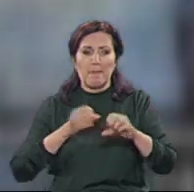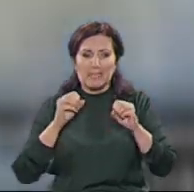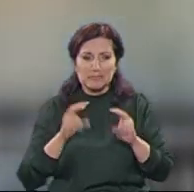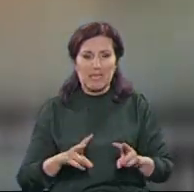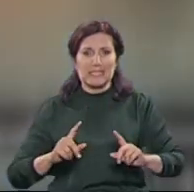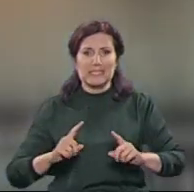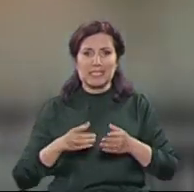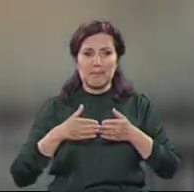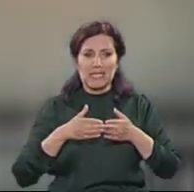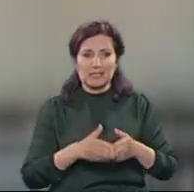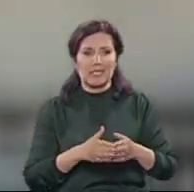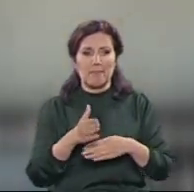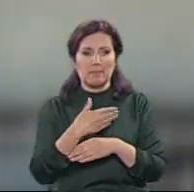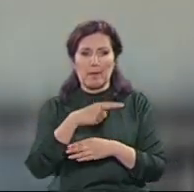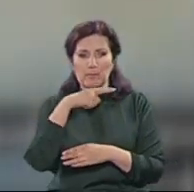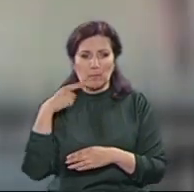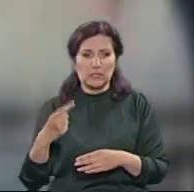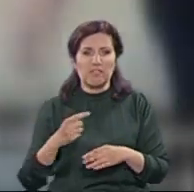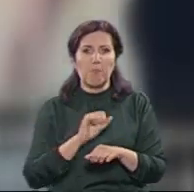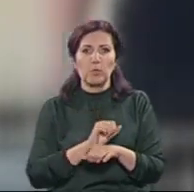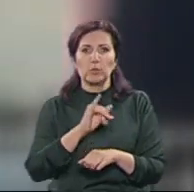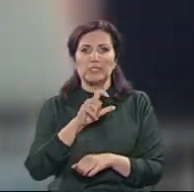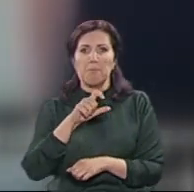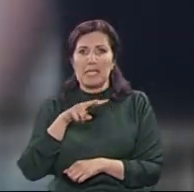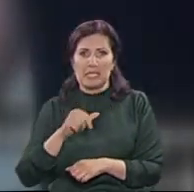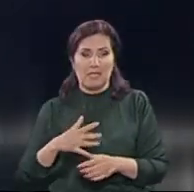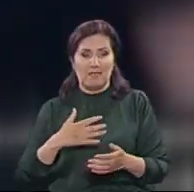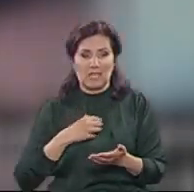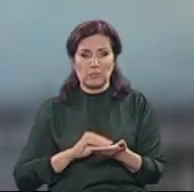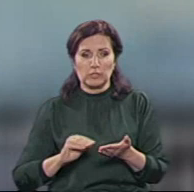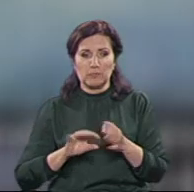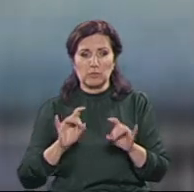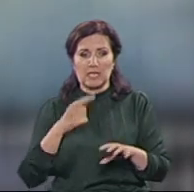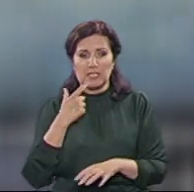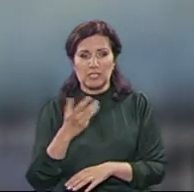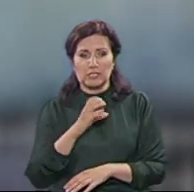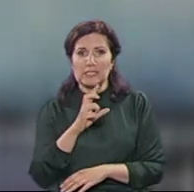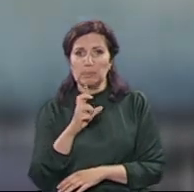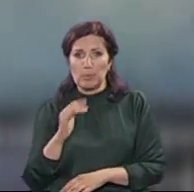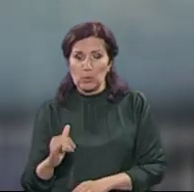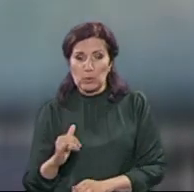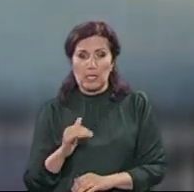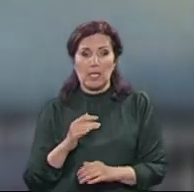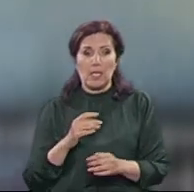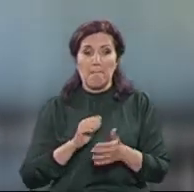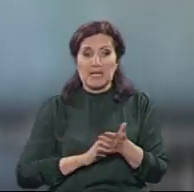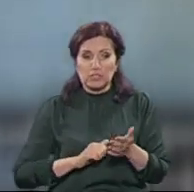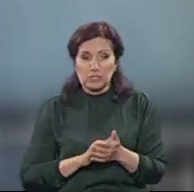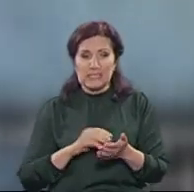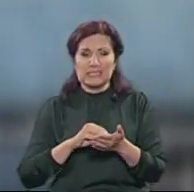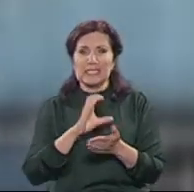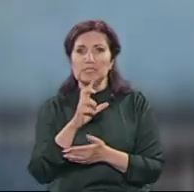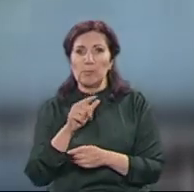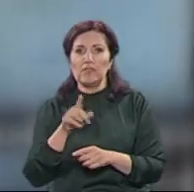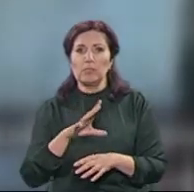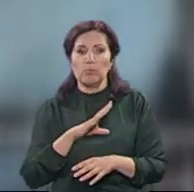безпеки затримала танкер під прапором Росії у порту Ізмаїла. Про це нашим кореспондентам в день розповіла речниця СБУ Олена Гітлянська. Причина, за даними СБУ,